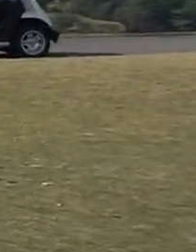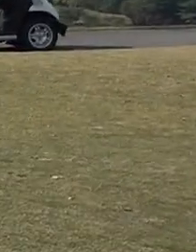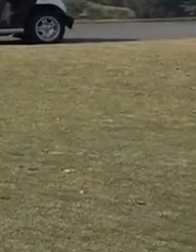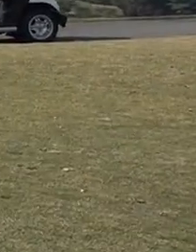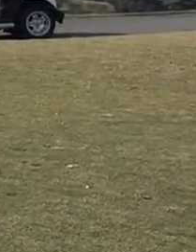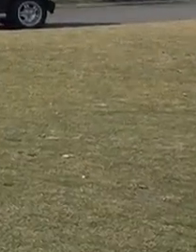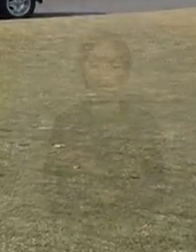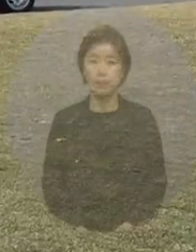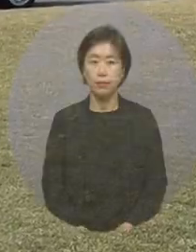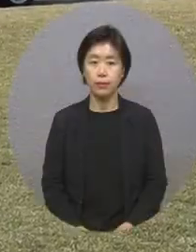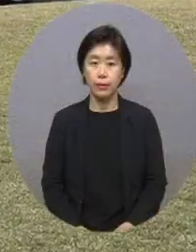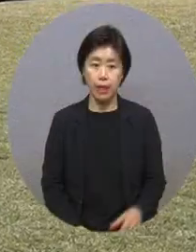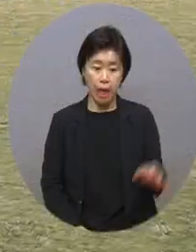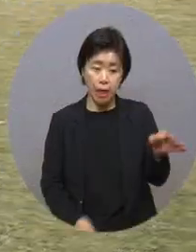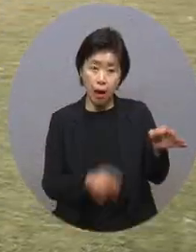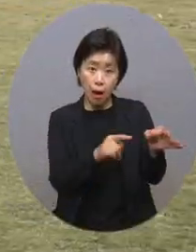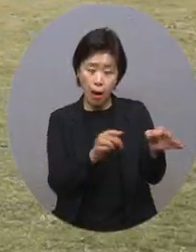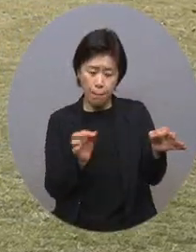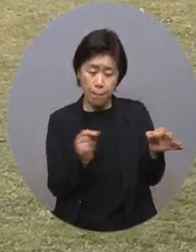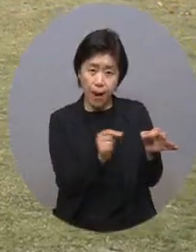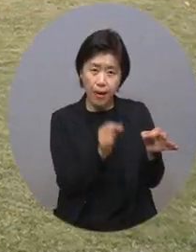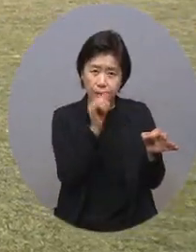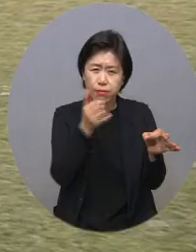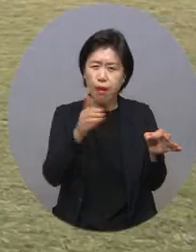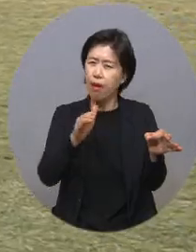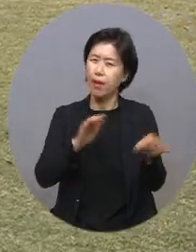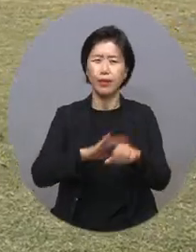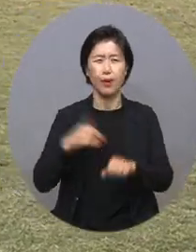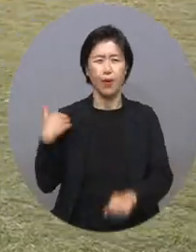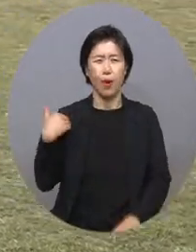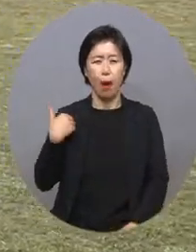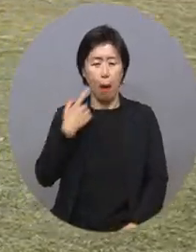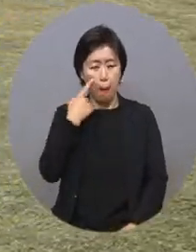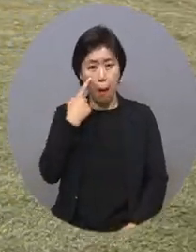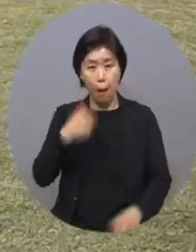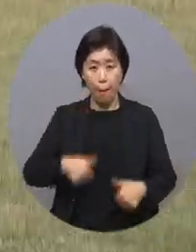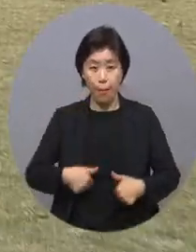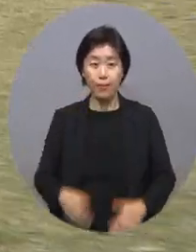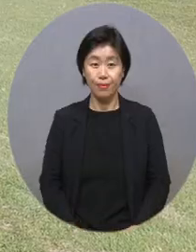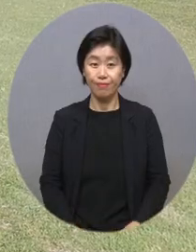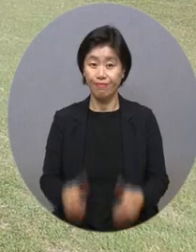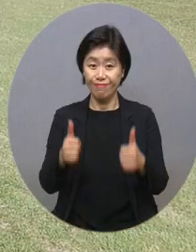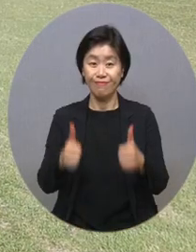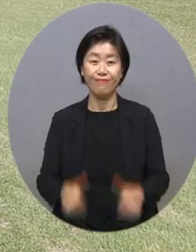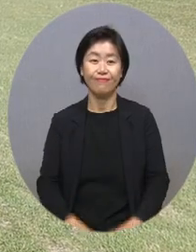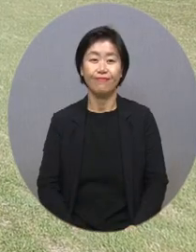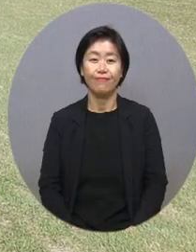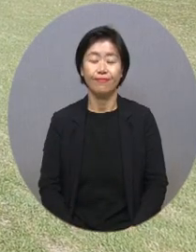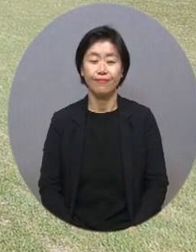근처로. 간 것 같은데 나이스 모르겠어요